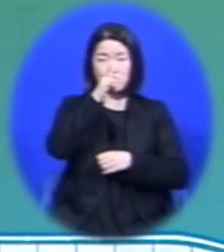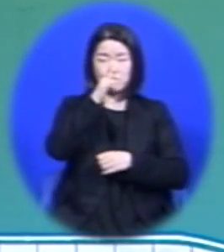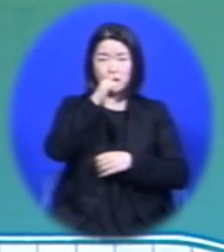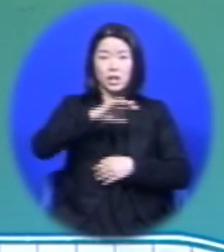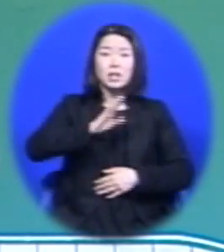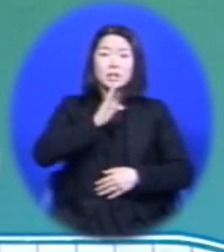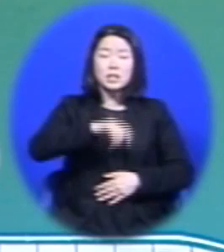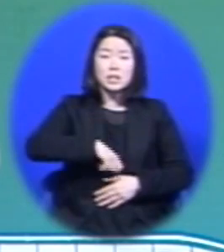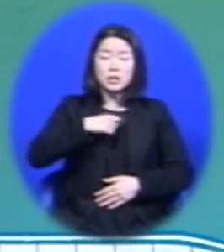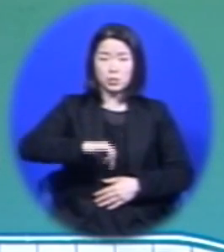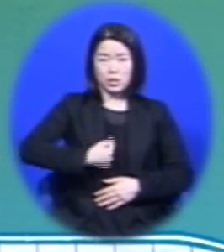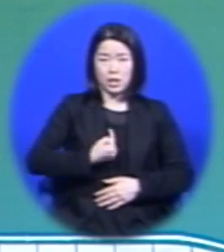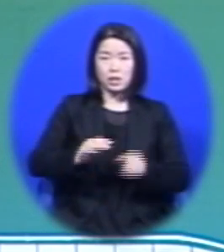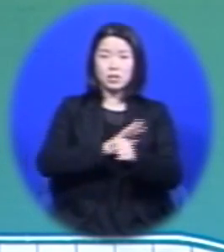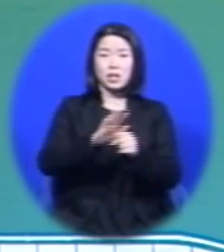자기를 사랑하게 되는 겁니다.